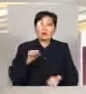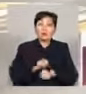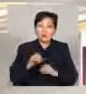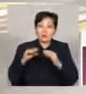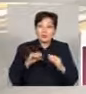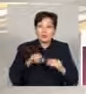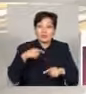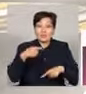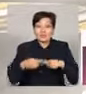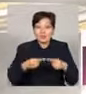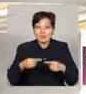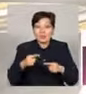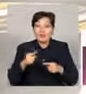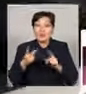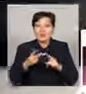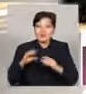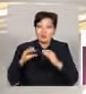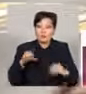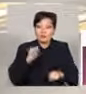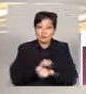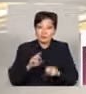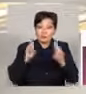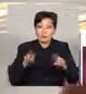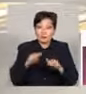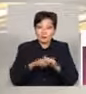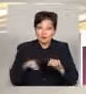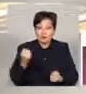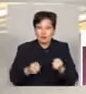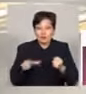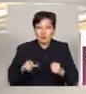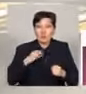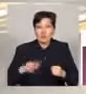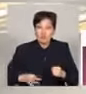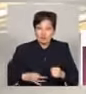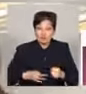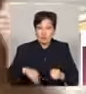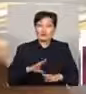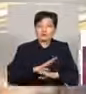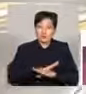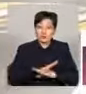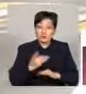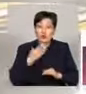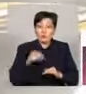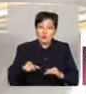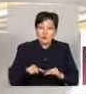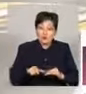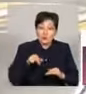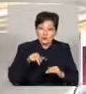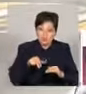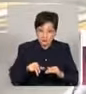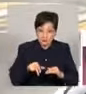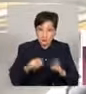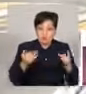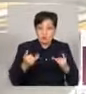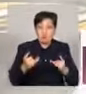келесі бетінде келе жатқан тоқтамайды. Солай ережені елемеген жүргізушінің кесірінен ұлымның ғұмыры ерте үзілді. Ол өз жолымен кетіп бара жатқан еді.